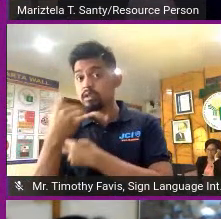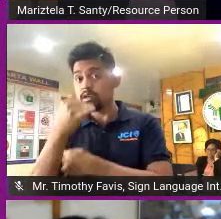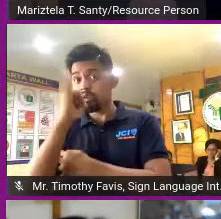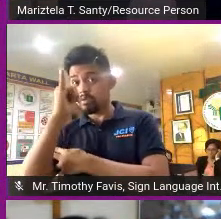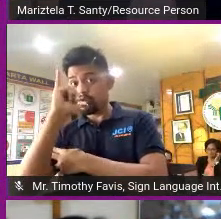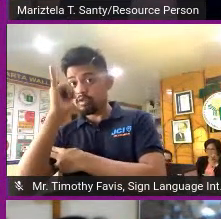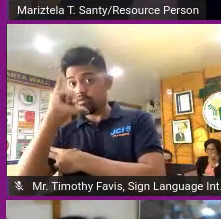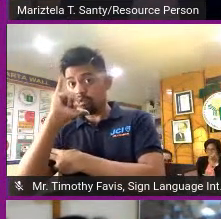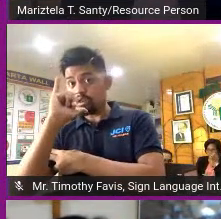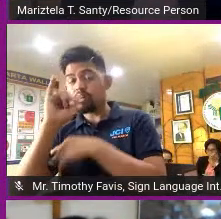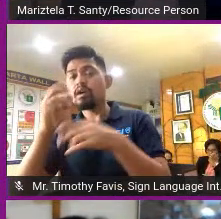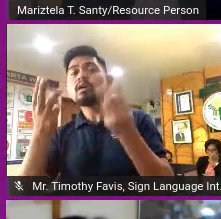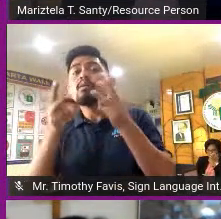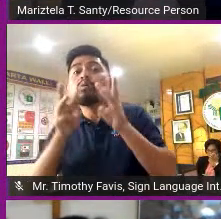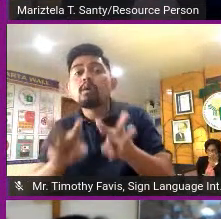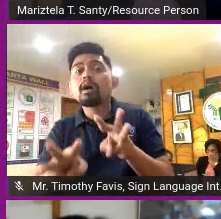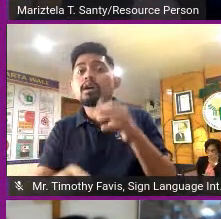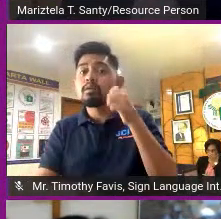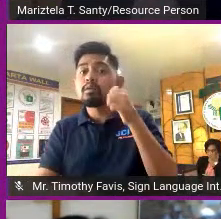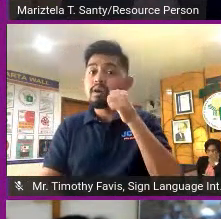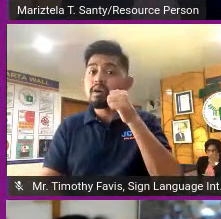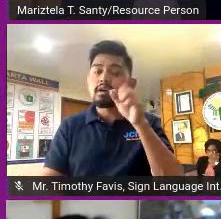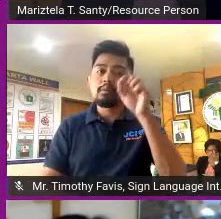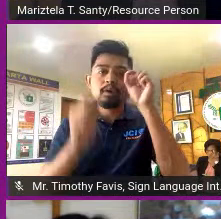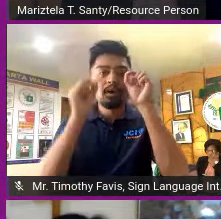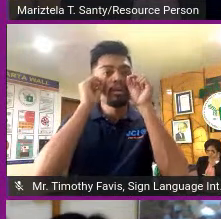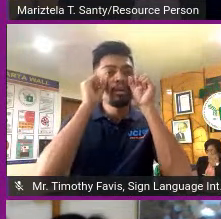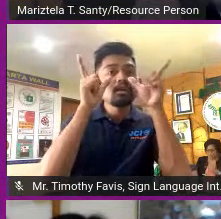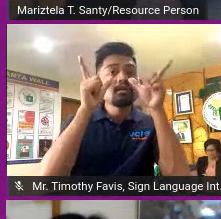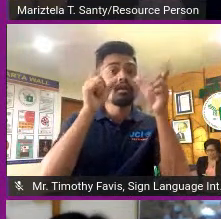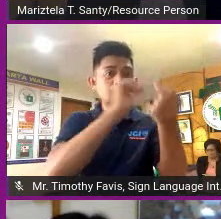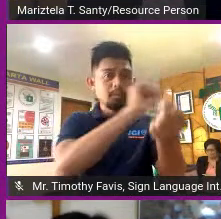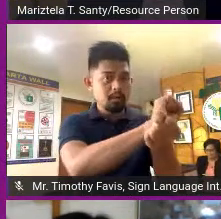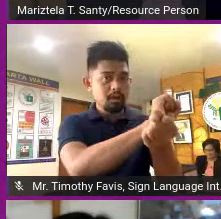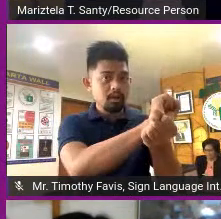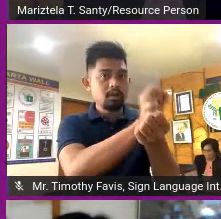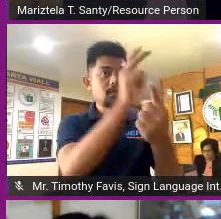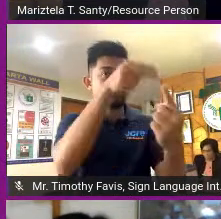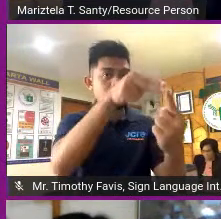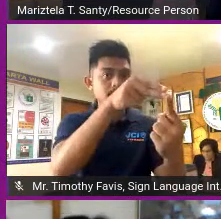na di natatapos ang pagtatrabaho mula sa workplace hanggang sa bahay.